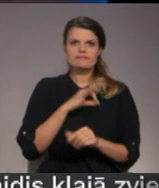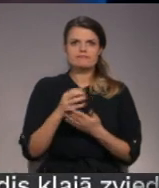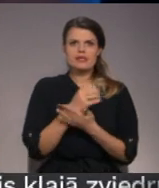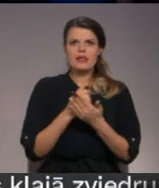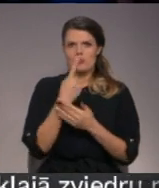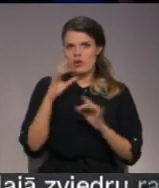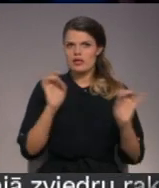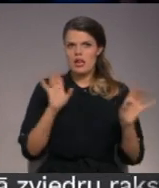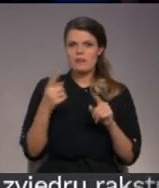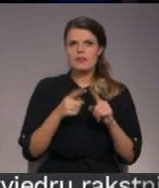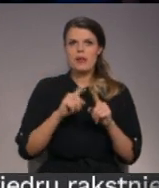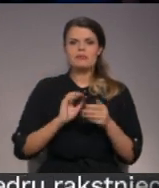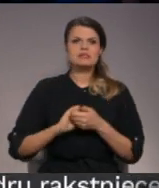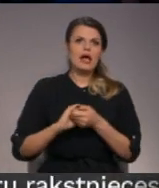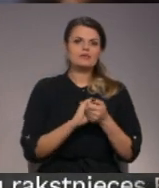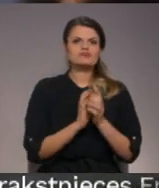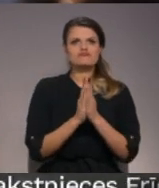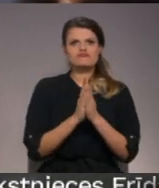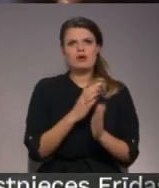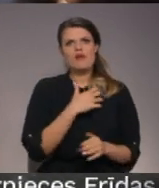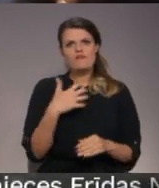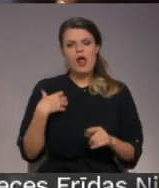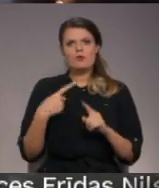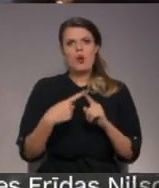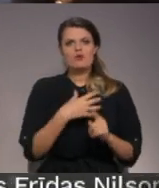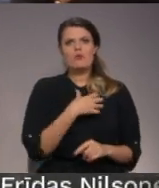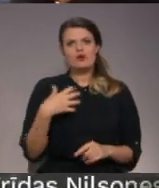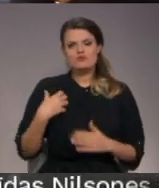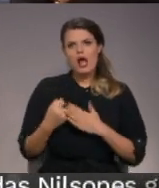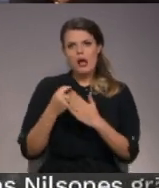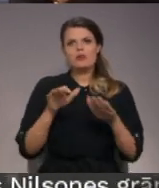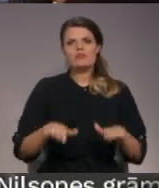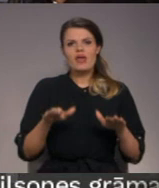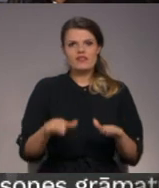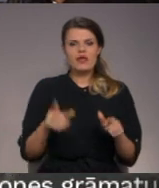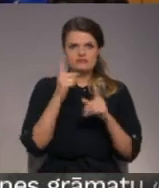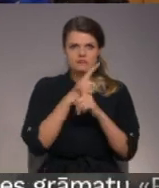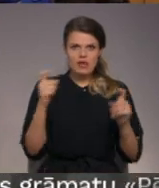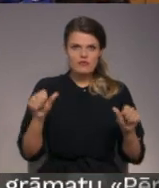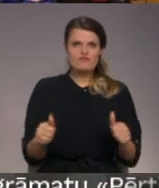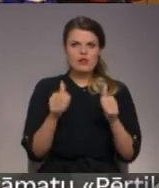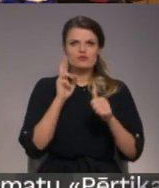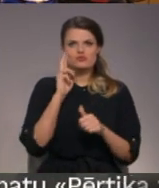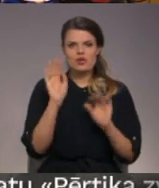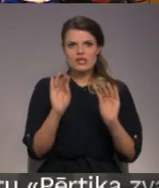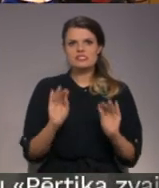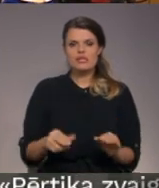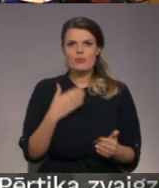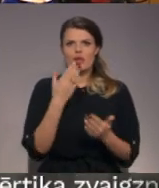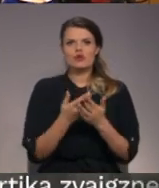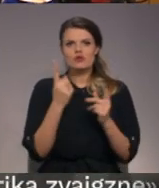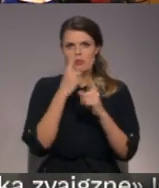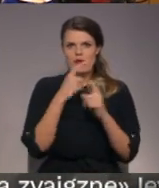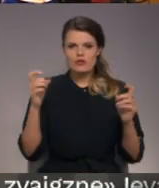no reklāmām. Tāpēc asociācijas aicina valdību un pašvaldības atbalstīt vietējos medijus vienlaikus solot izstrādāt